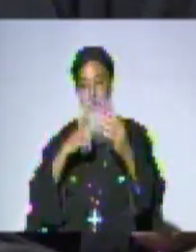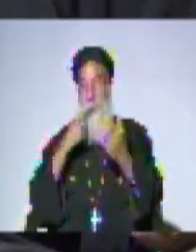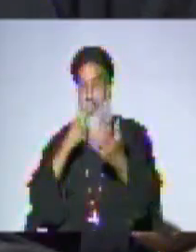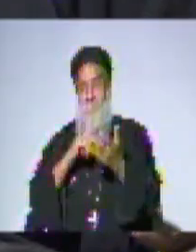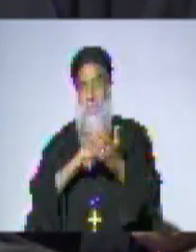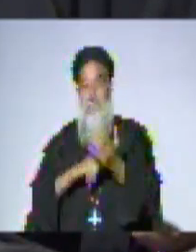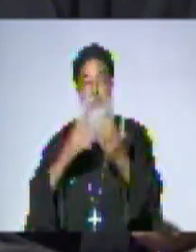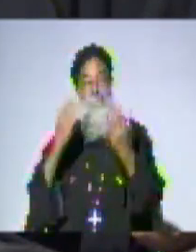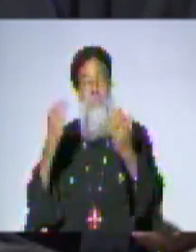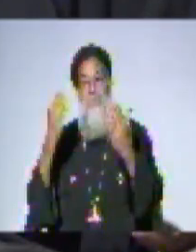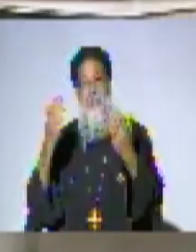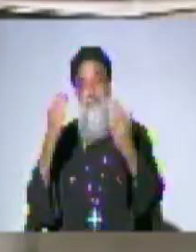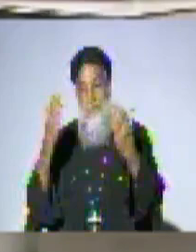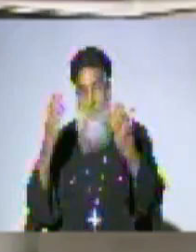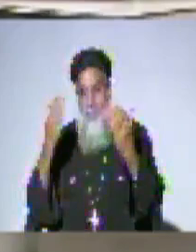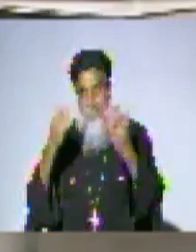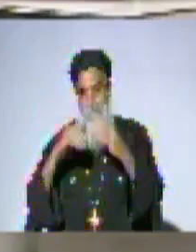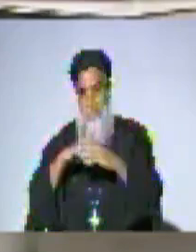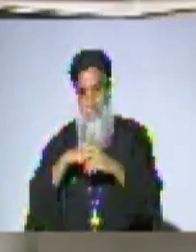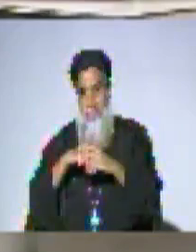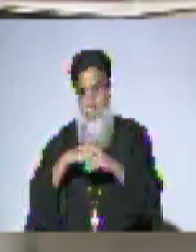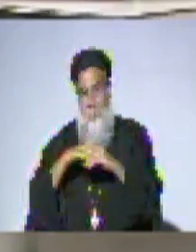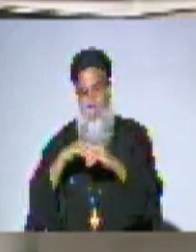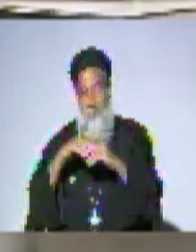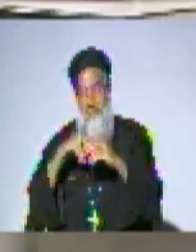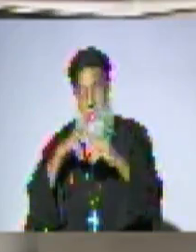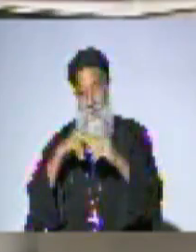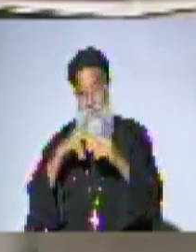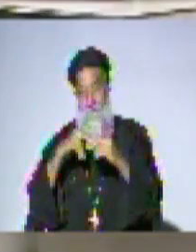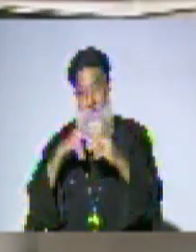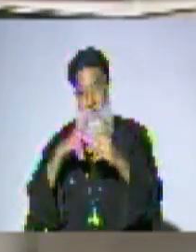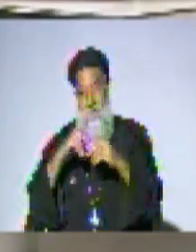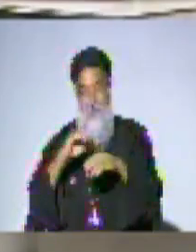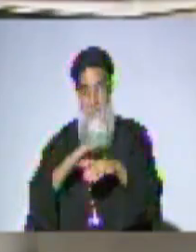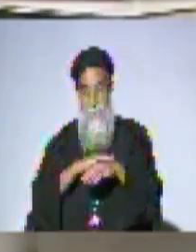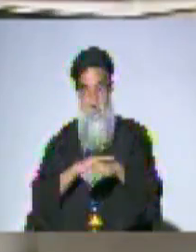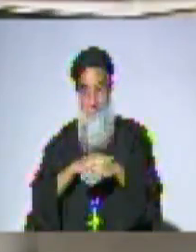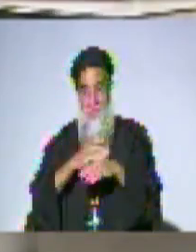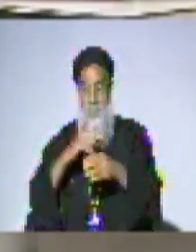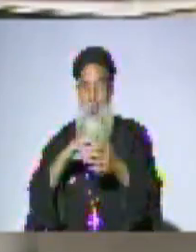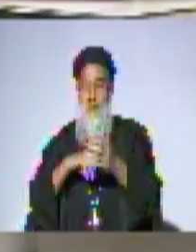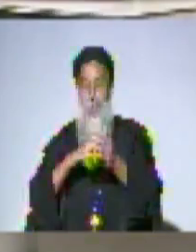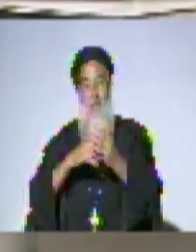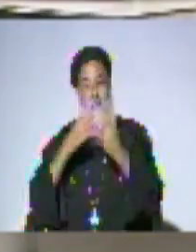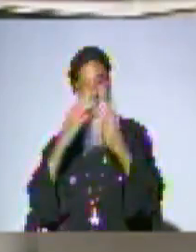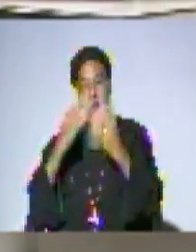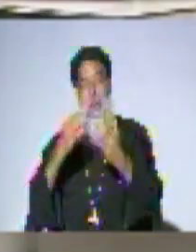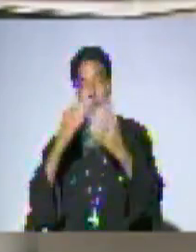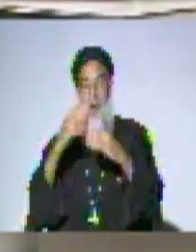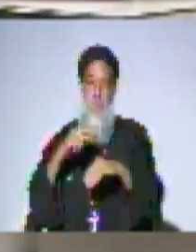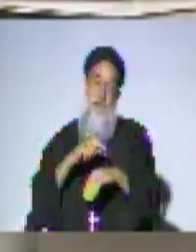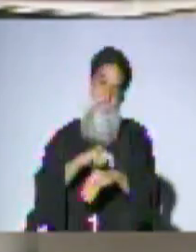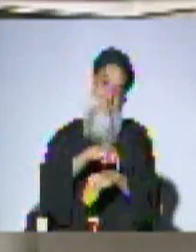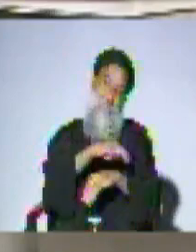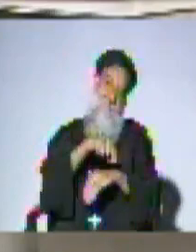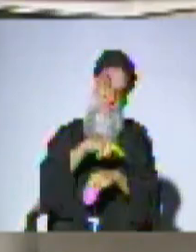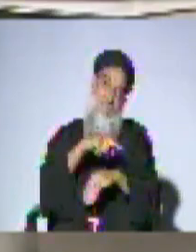سيدي يدعونك بالحق، يعني حاسين هم بيعملوا ايه. يعني ساعات